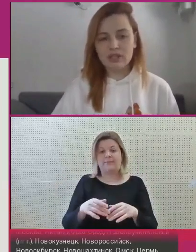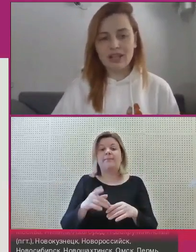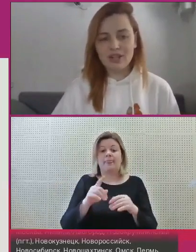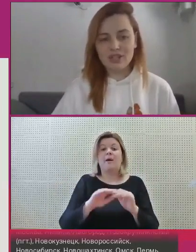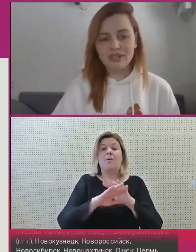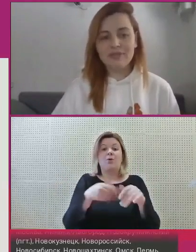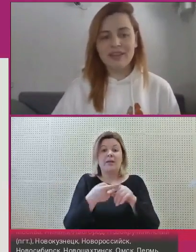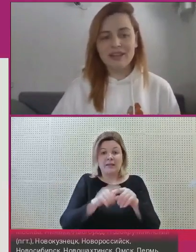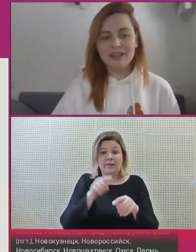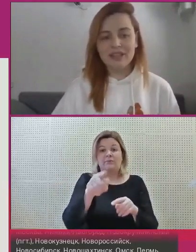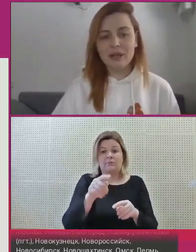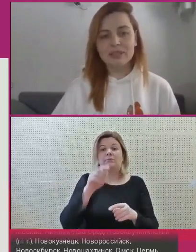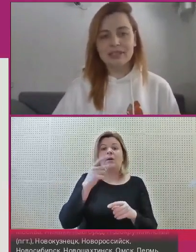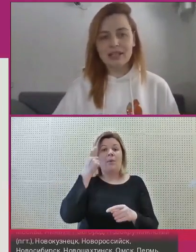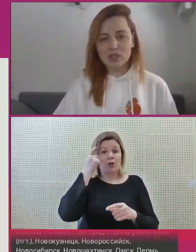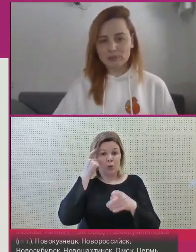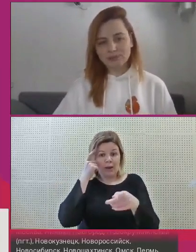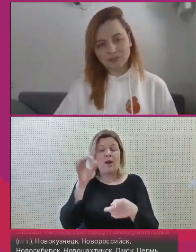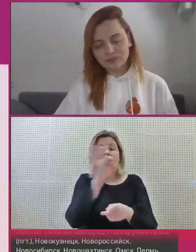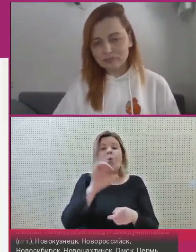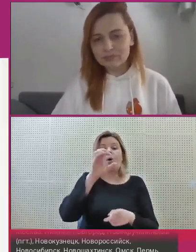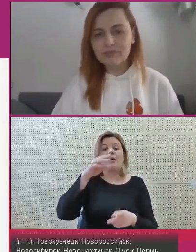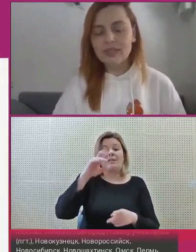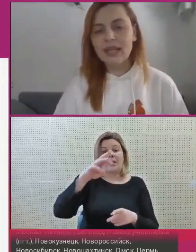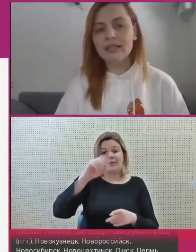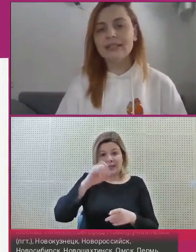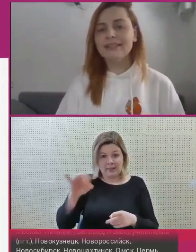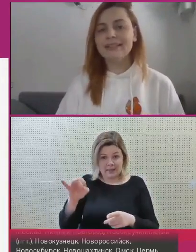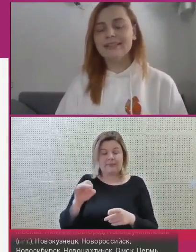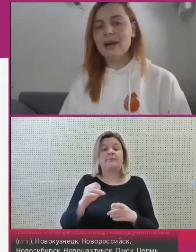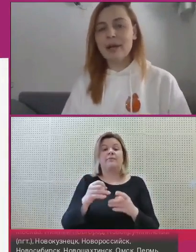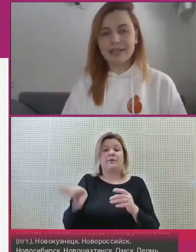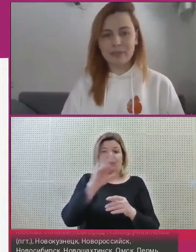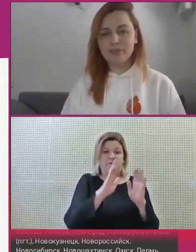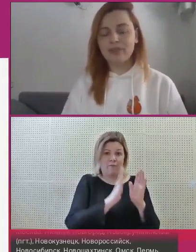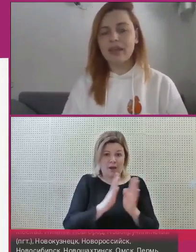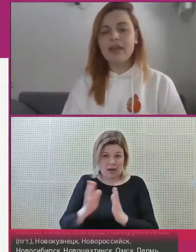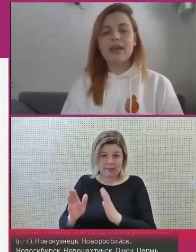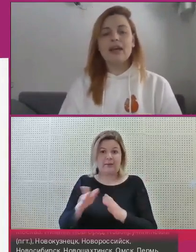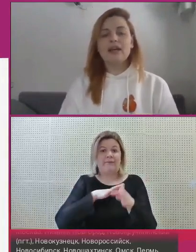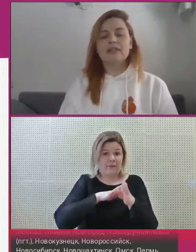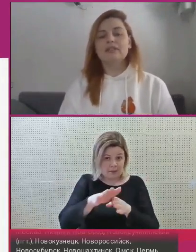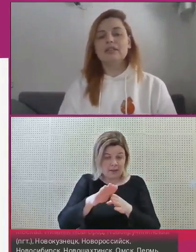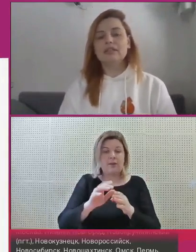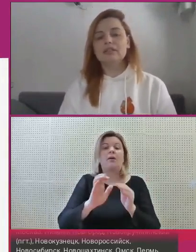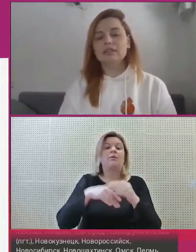схвачено, налажено, двигаемся дальше. Команда.